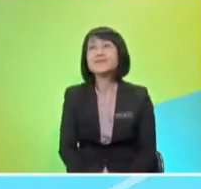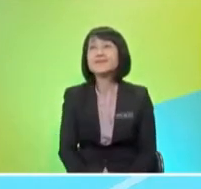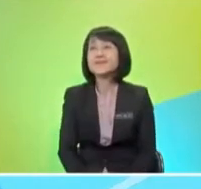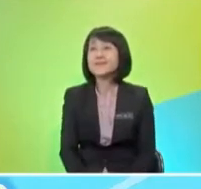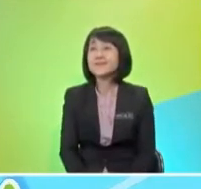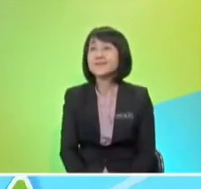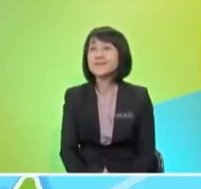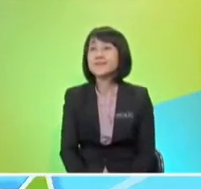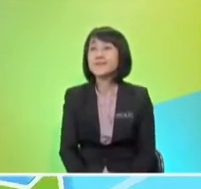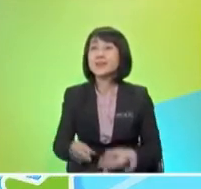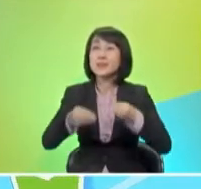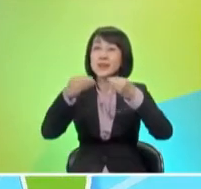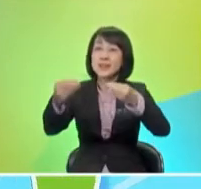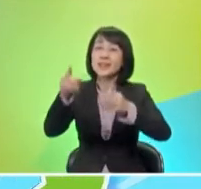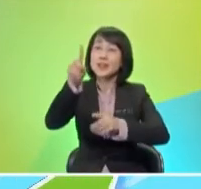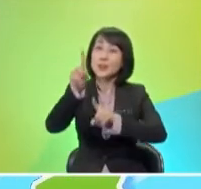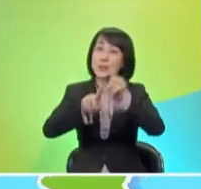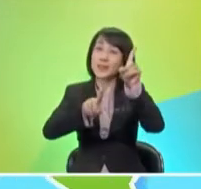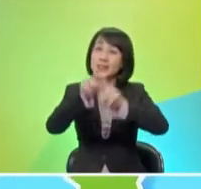satu bintang